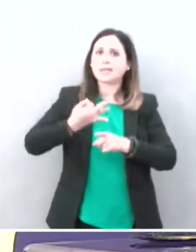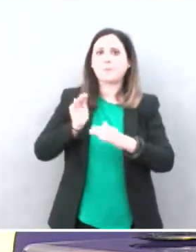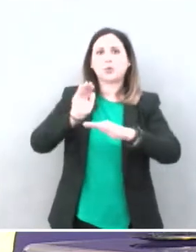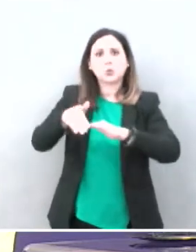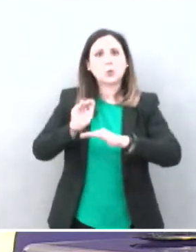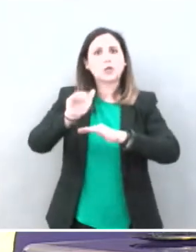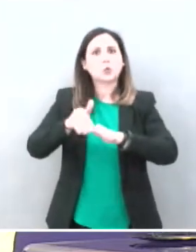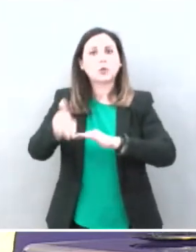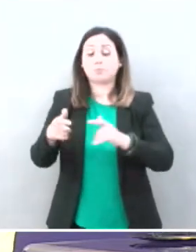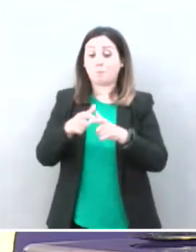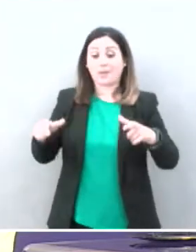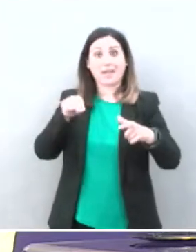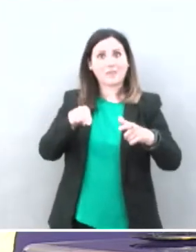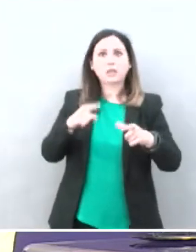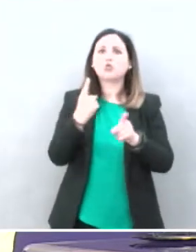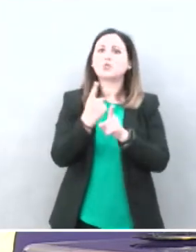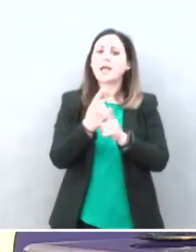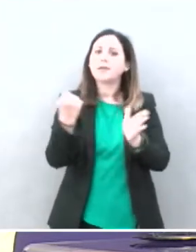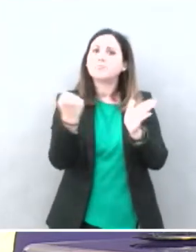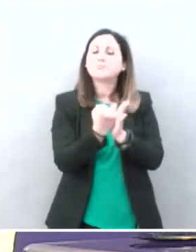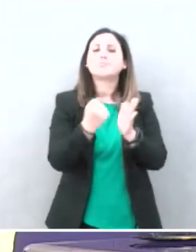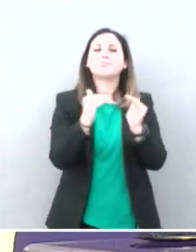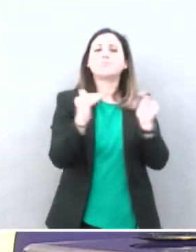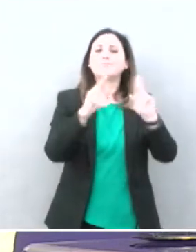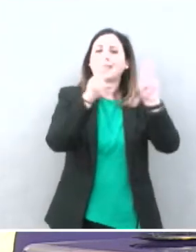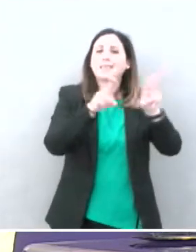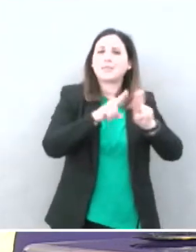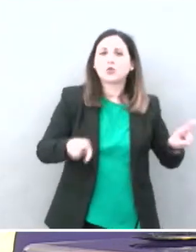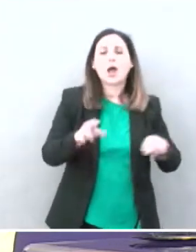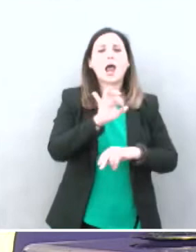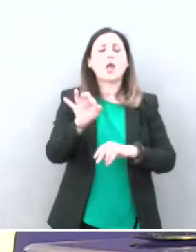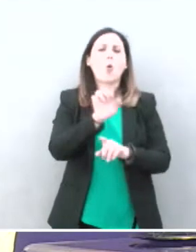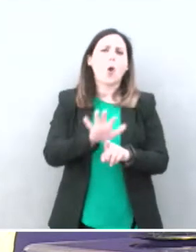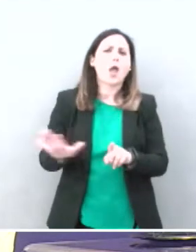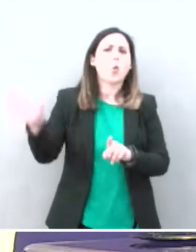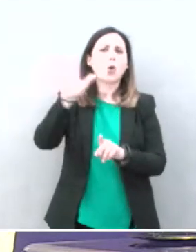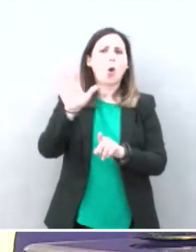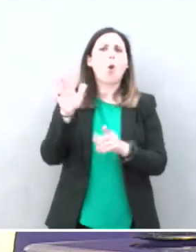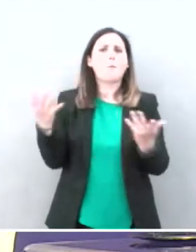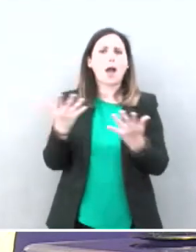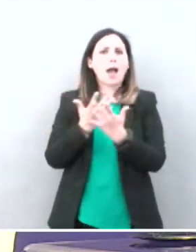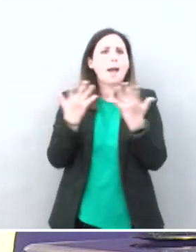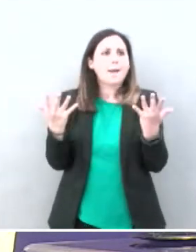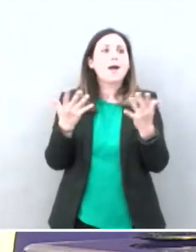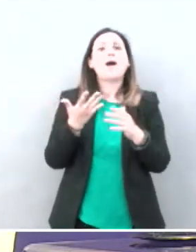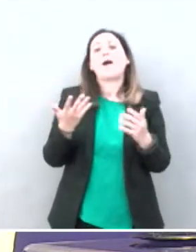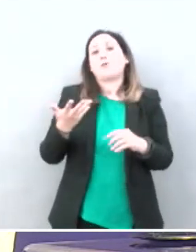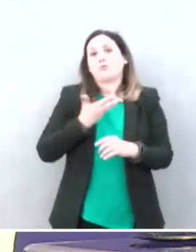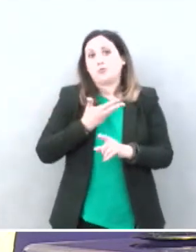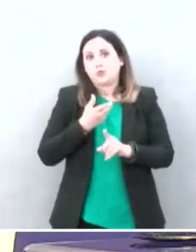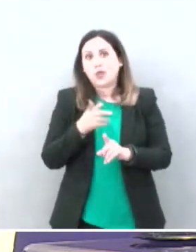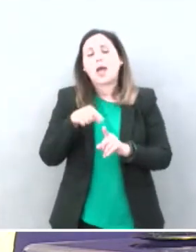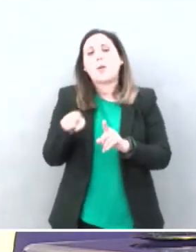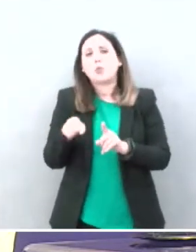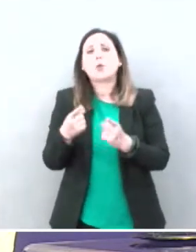cui lo fa riconoscere a livello internazionale, a livello europeo, e poi ovviamente ti sorpassano a destra e ti fanno